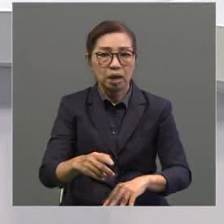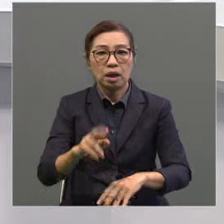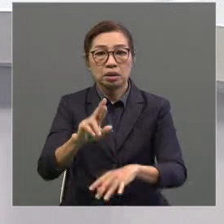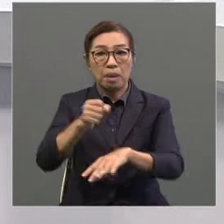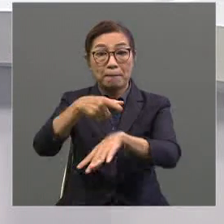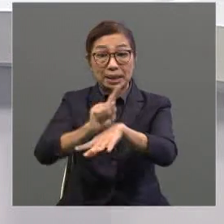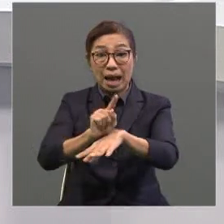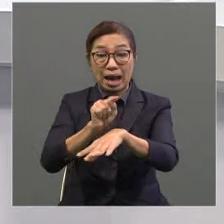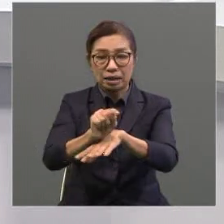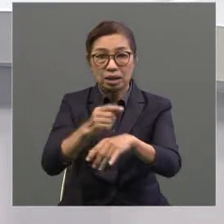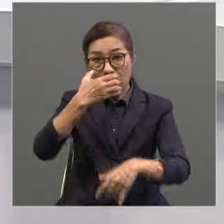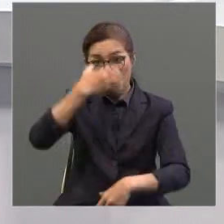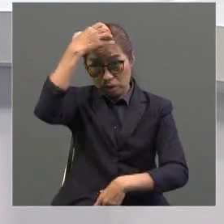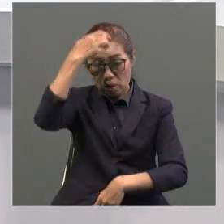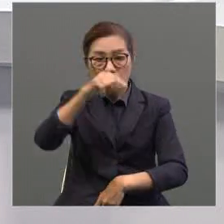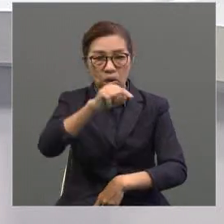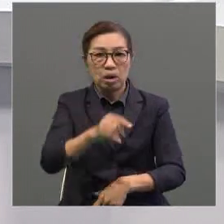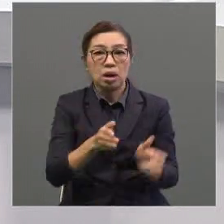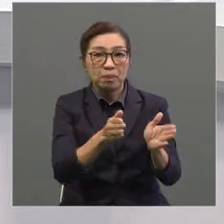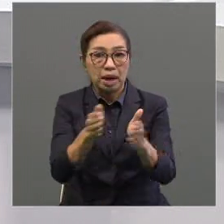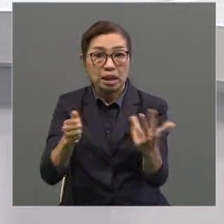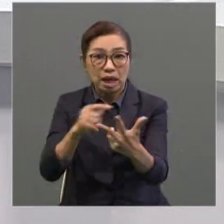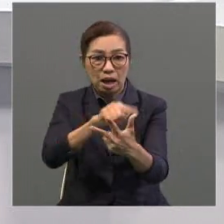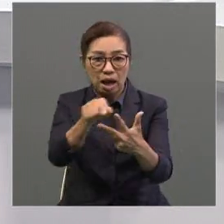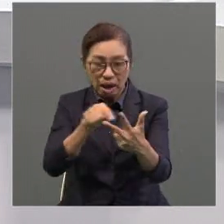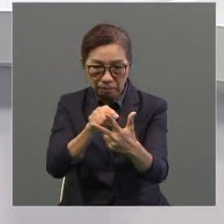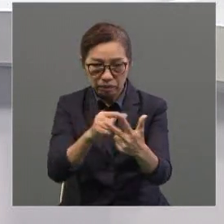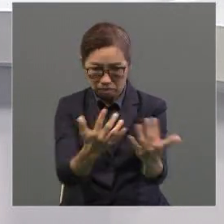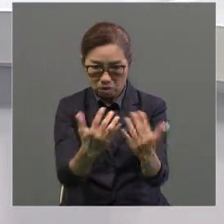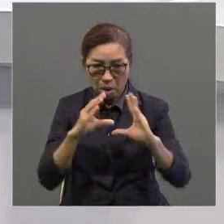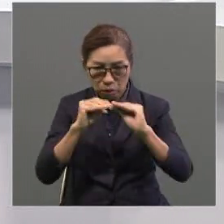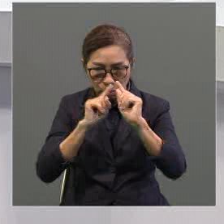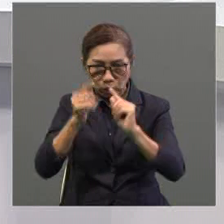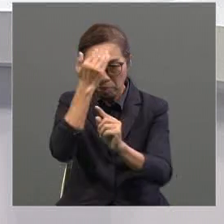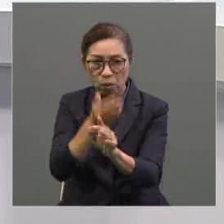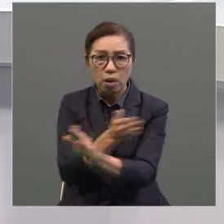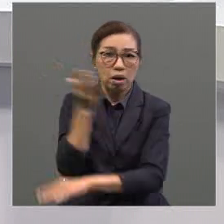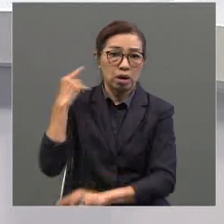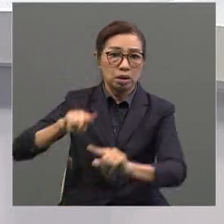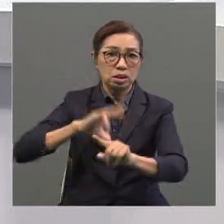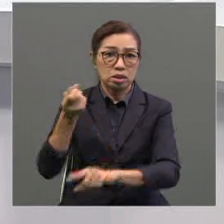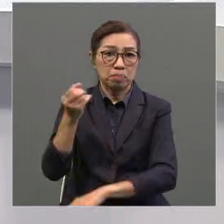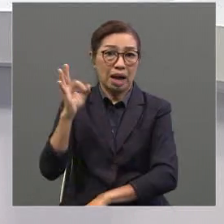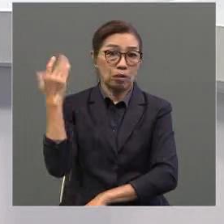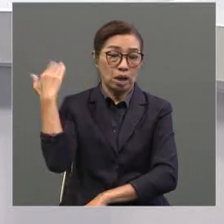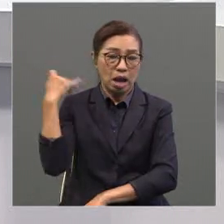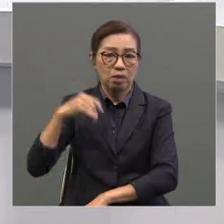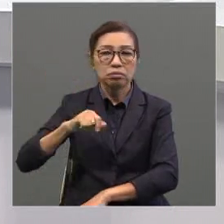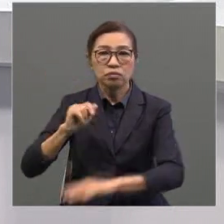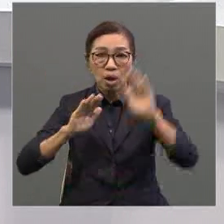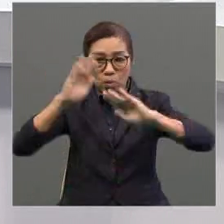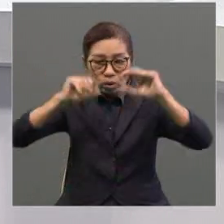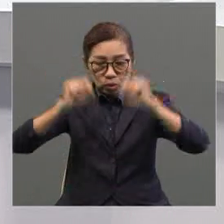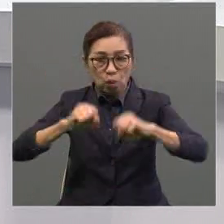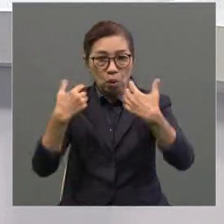วิบ 3ฝ่ายกันในวันพรุ่งนี้หลังจากที่มาตรการที่ออกมามติที่ออกมาเมื่อ 19กรกฎาคมสุดท้ายว่ายัง